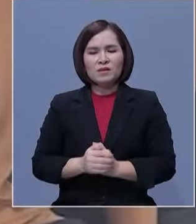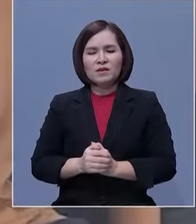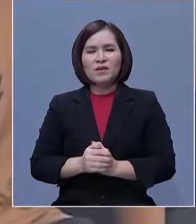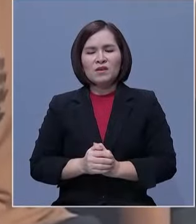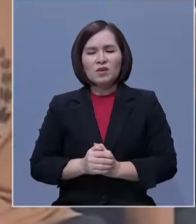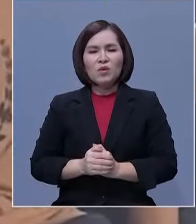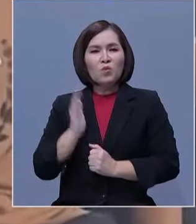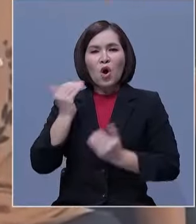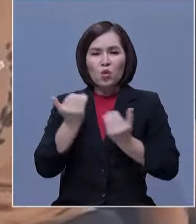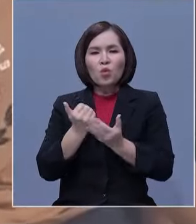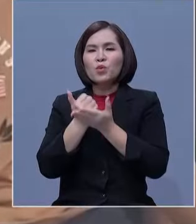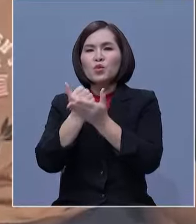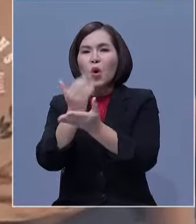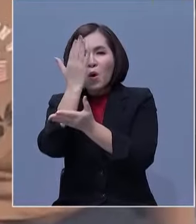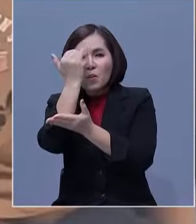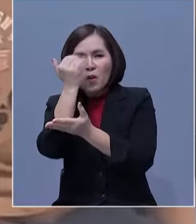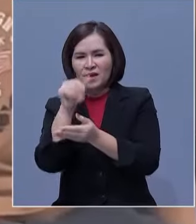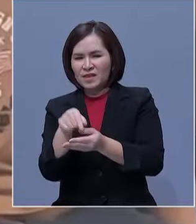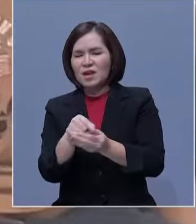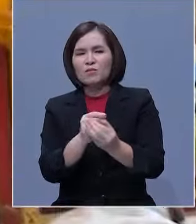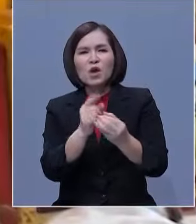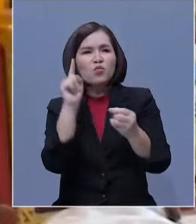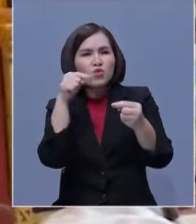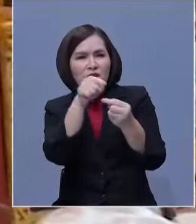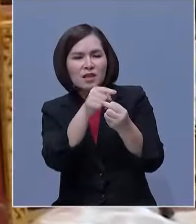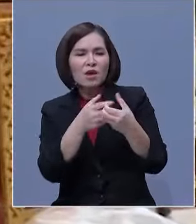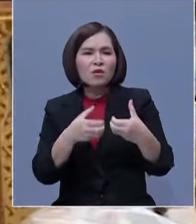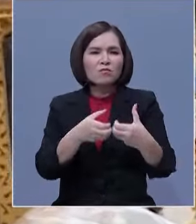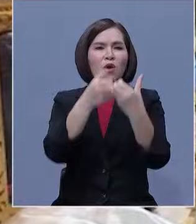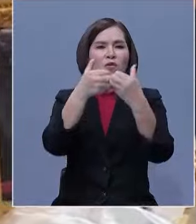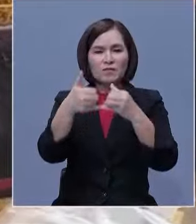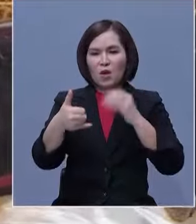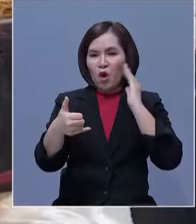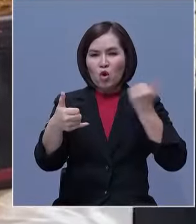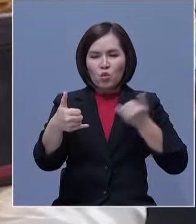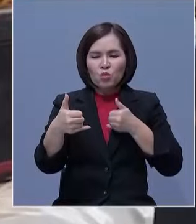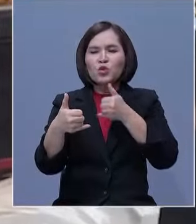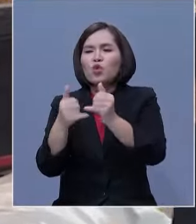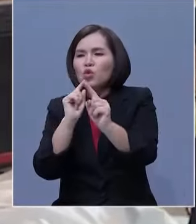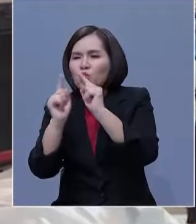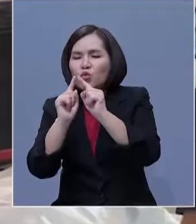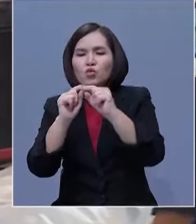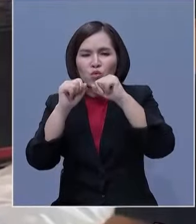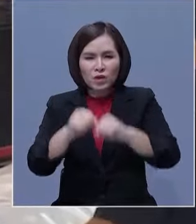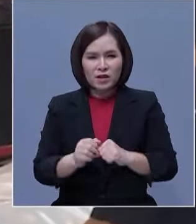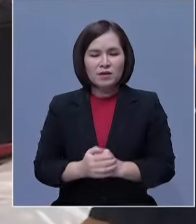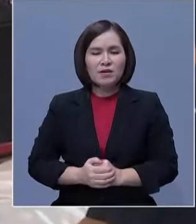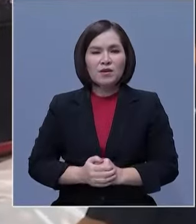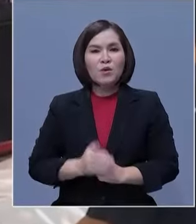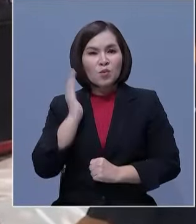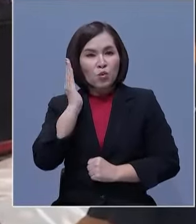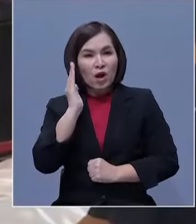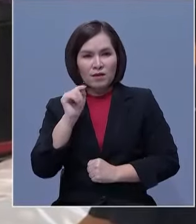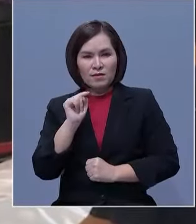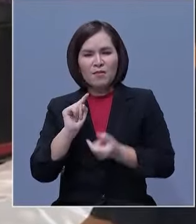นต์หลังจากไปชนแก้วกับผู้หญิงในร้านแล้วทางกลุ่มของผู้ก่อเหตุไม่พอใจถึงแม้ว่าน้ำมนต์เนี่ยเขาจะยกมือไหว้